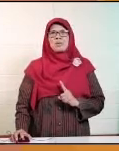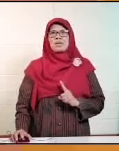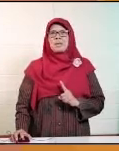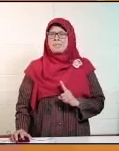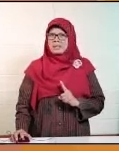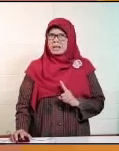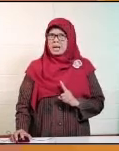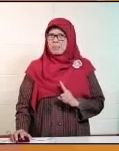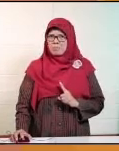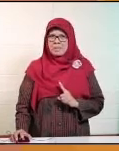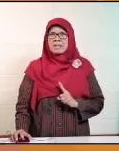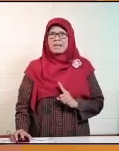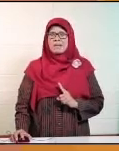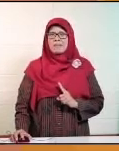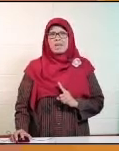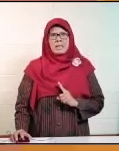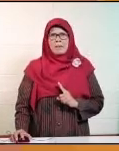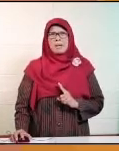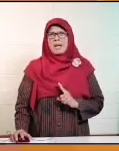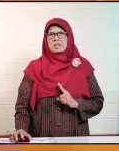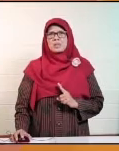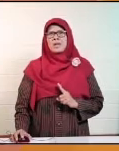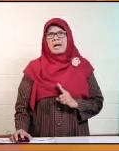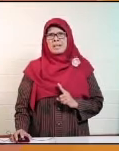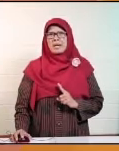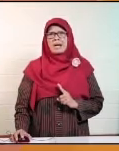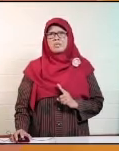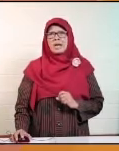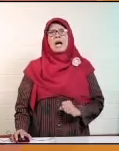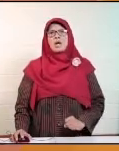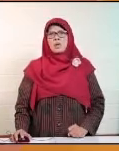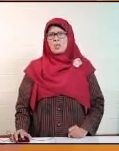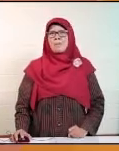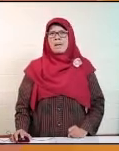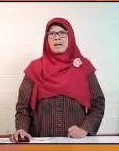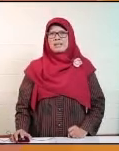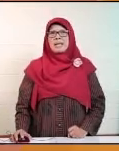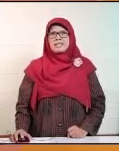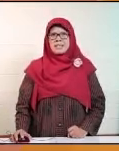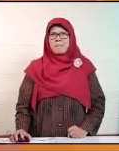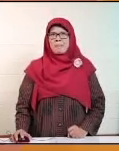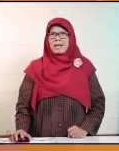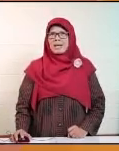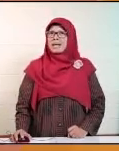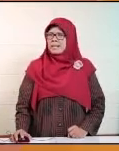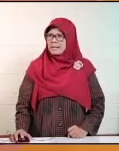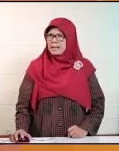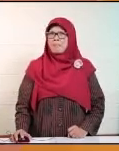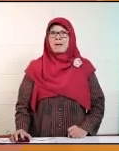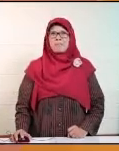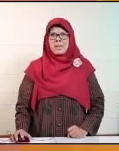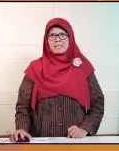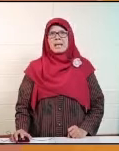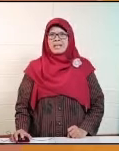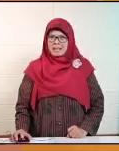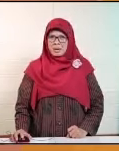periode masa puber yang berlangsung antara usia 12-18